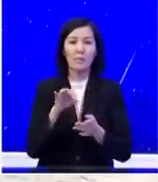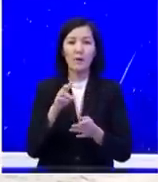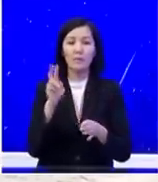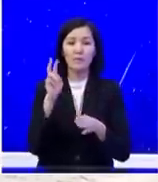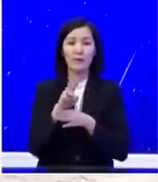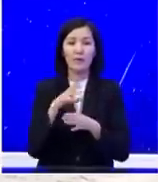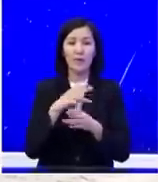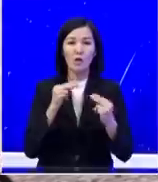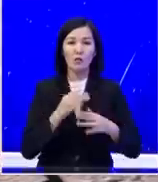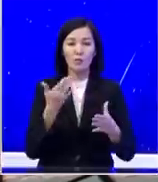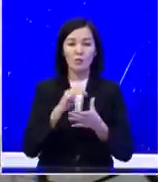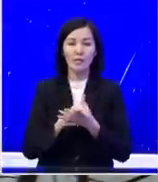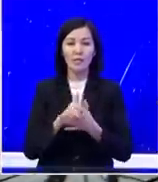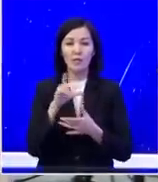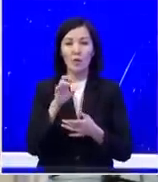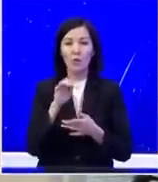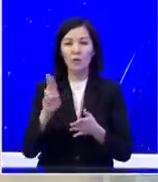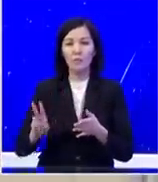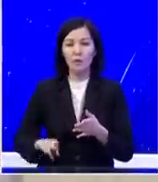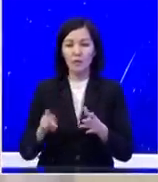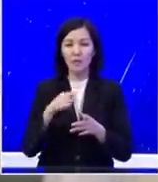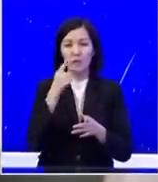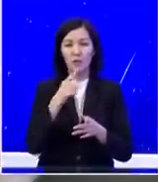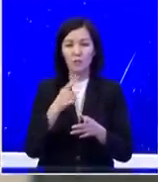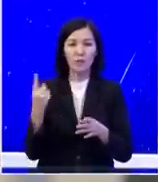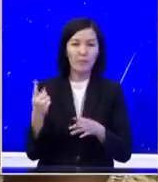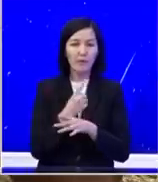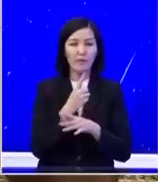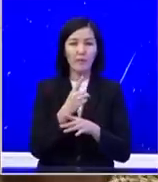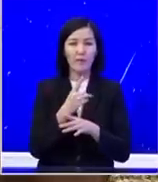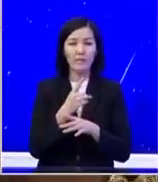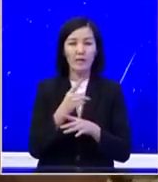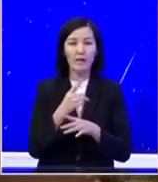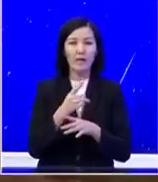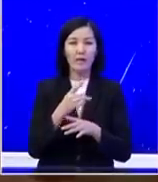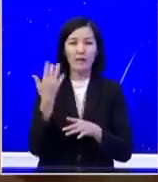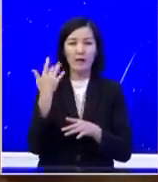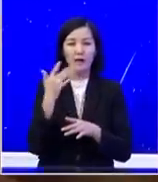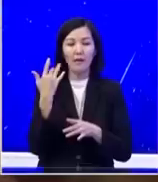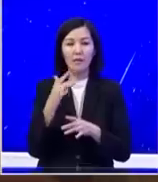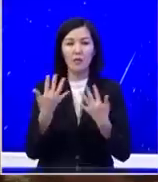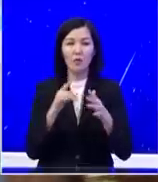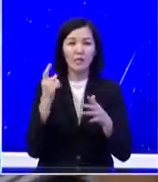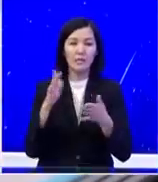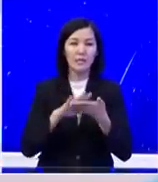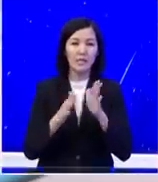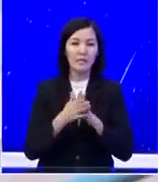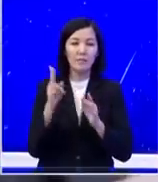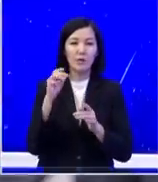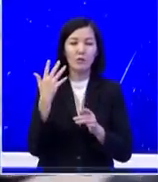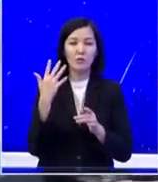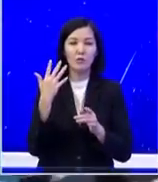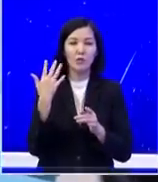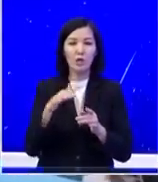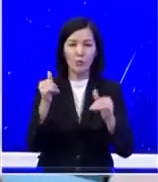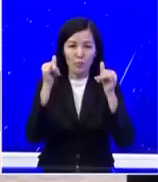барды, жұмыспен танысты. Холдинг басшылығының айтуынша, елде алғаш болып ақш ауыл шаруашылық өндірушілермен келісім жасалып, 250 бас асыл